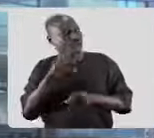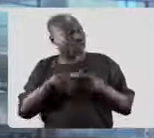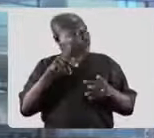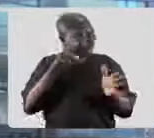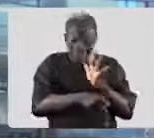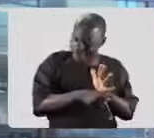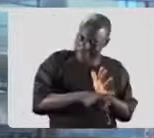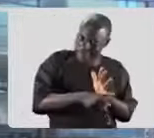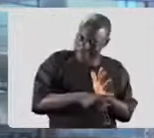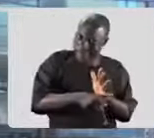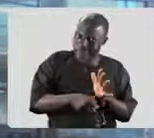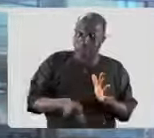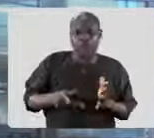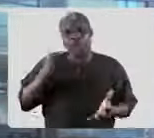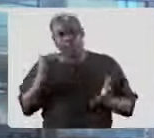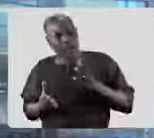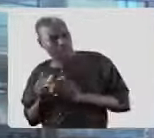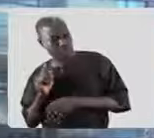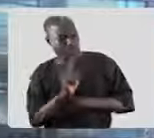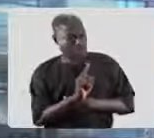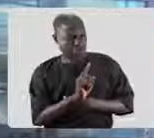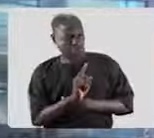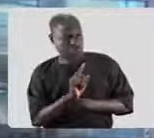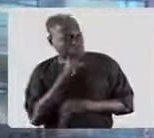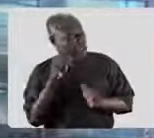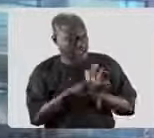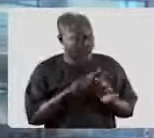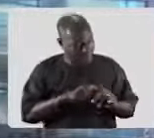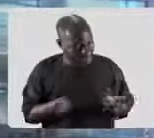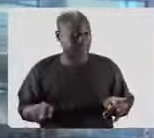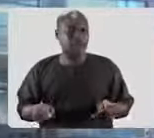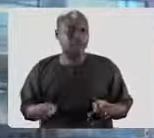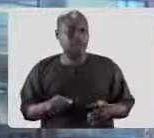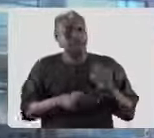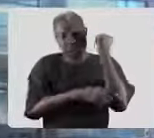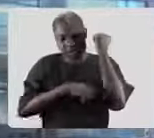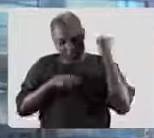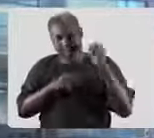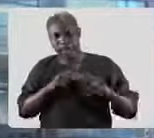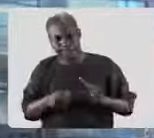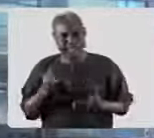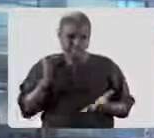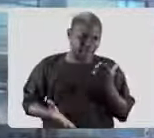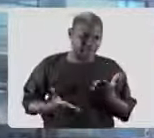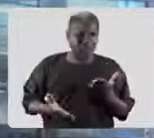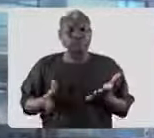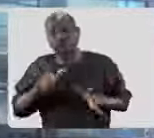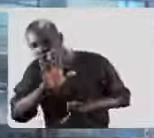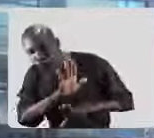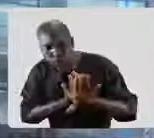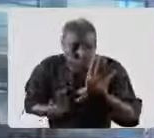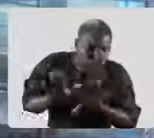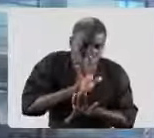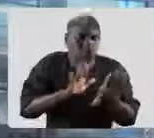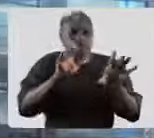okokum nipa wo e bia enka wo ko akofa na ade ne omu se eko duro bem ne se apere bi